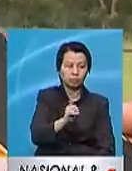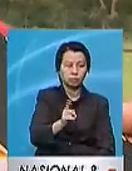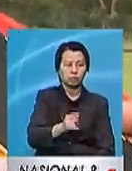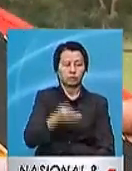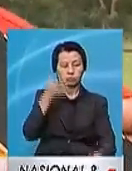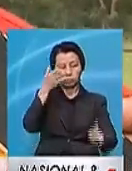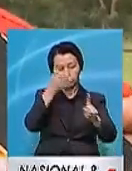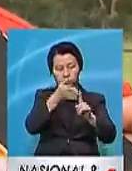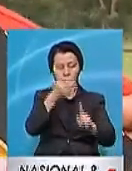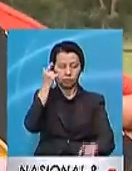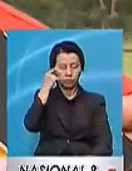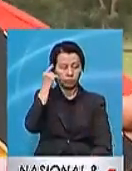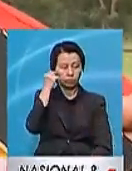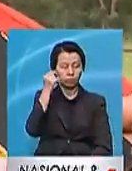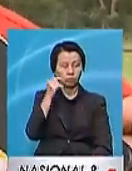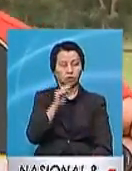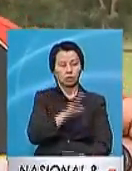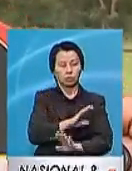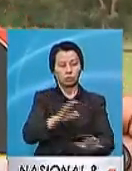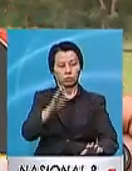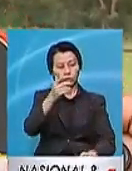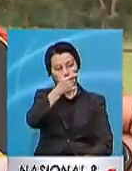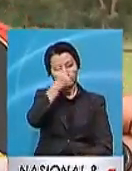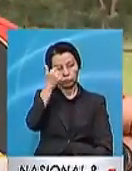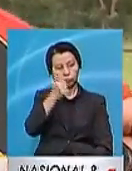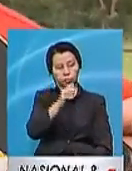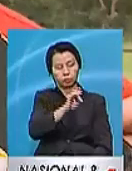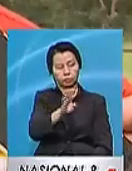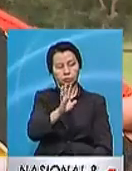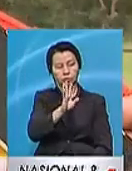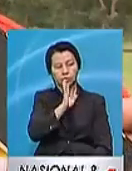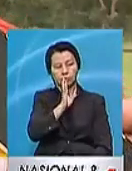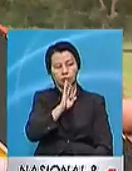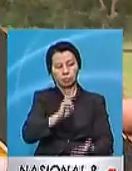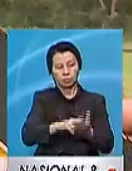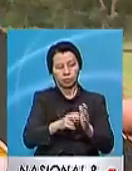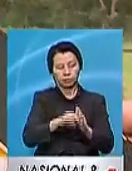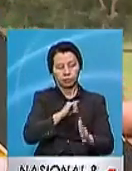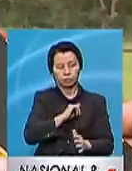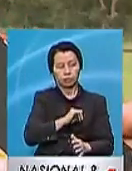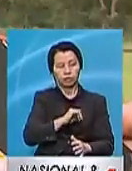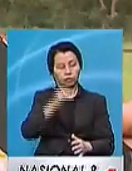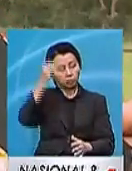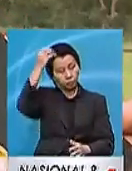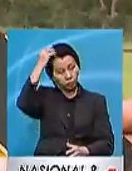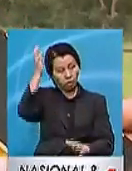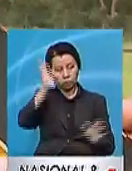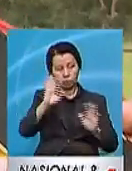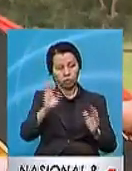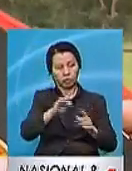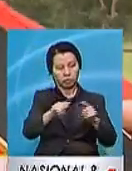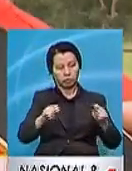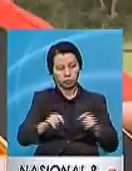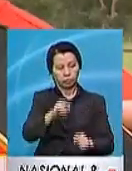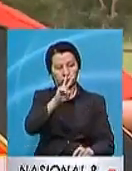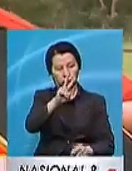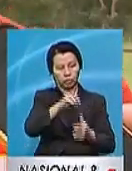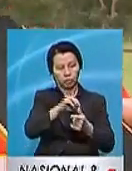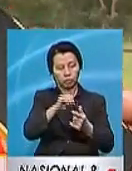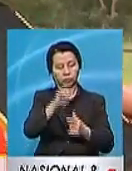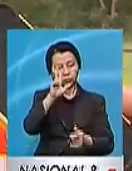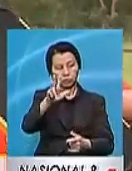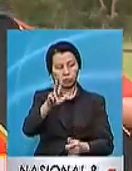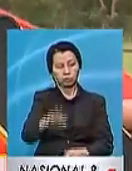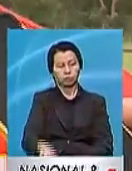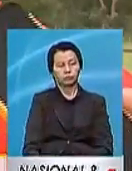arah tujuan bukan sebab Selangor bukan seperti saya cakap Masud saya Selangor bukan tempat kedua ketiga Selangor adalah sentiasa